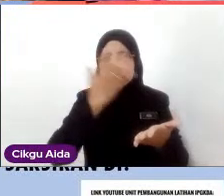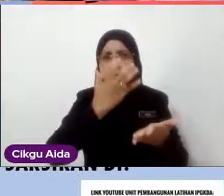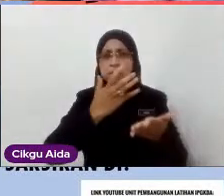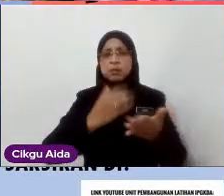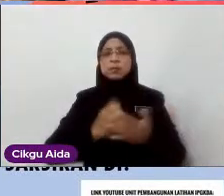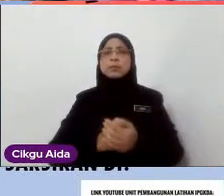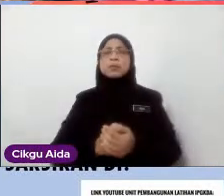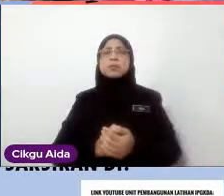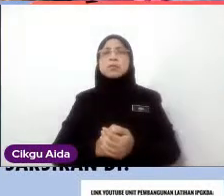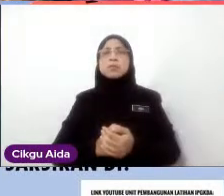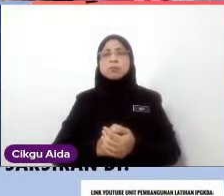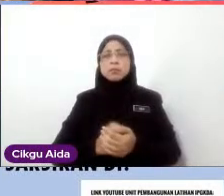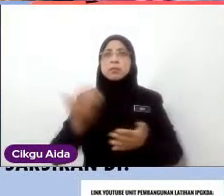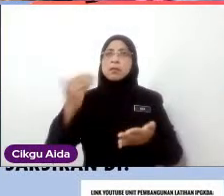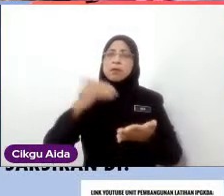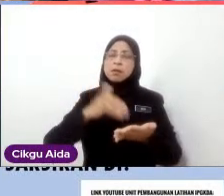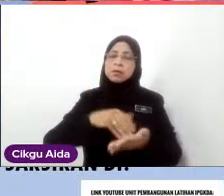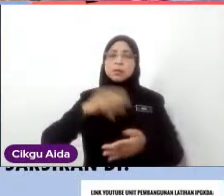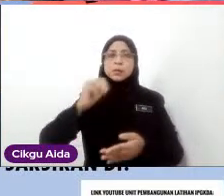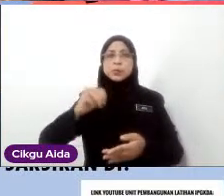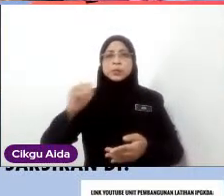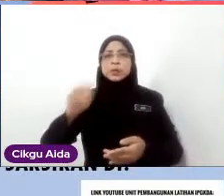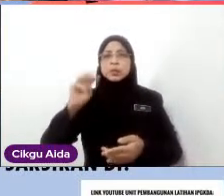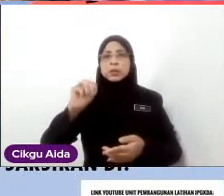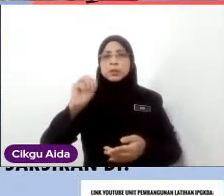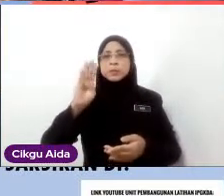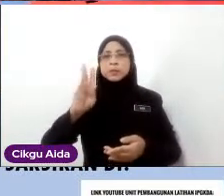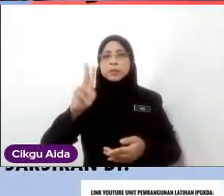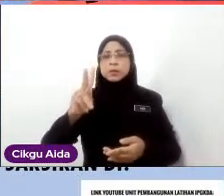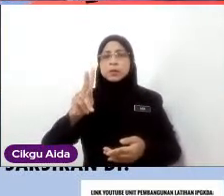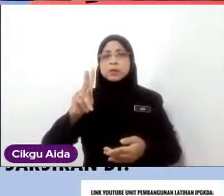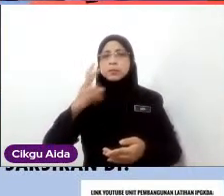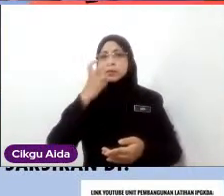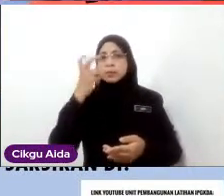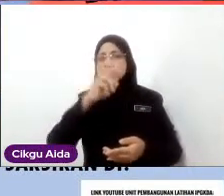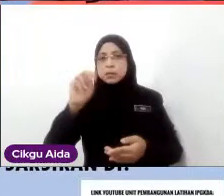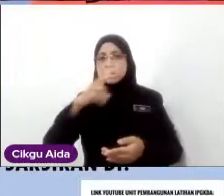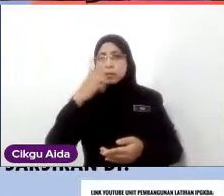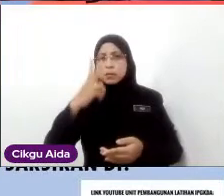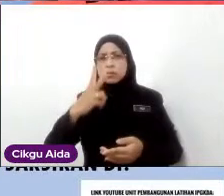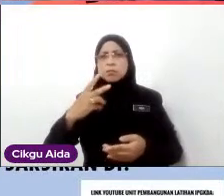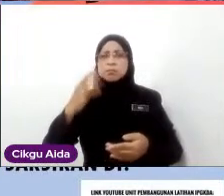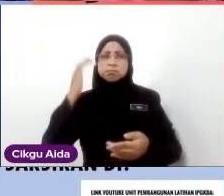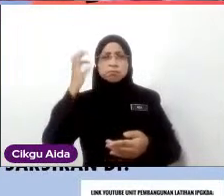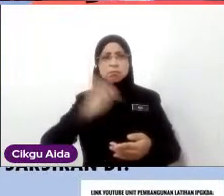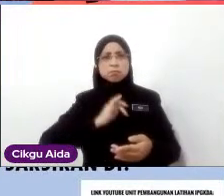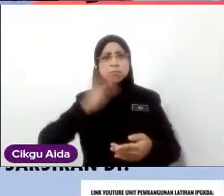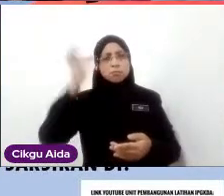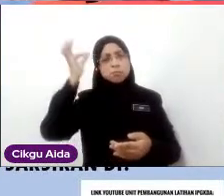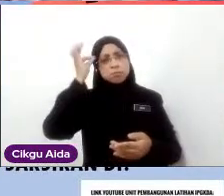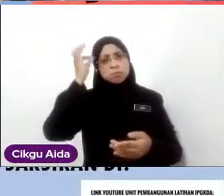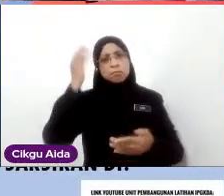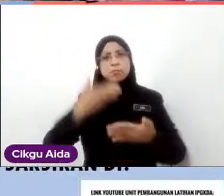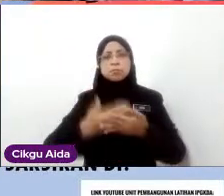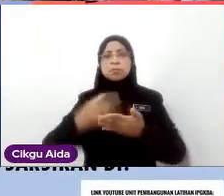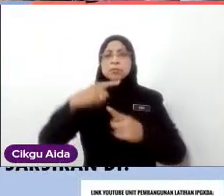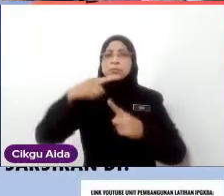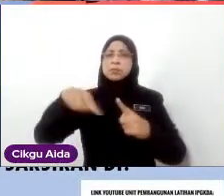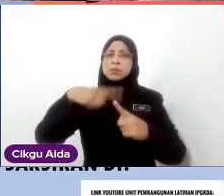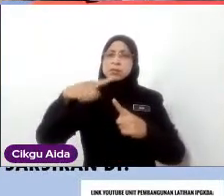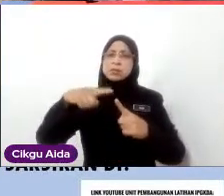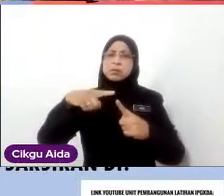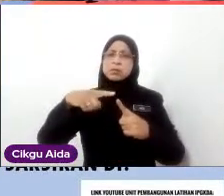kabur selalunya, lagilah budak tak nampak. Jadi sampai bila student saya ni, takkanlah sebab diorang tak nampak, diorang akan tertinggal